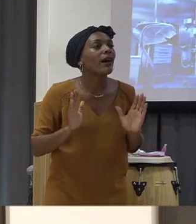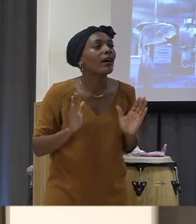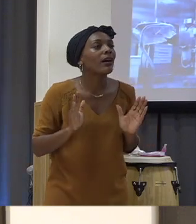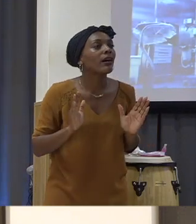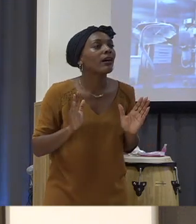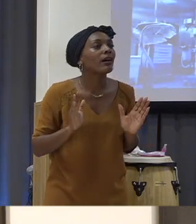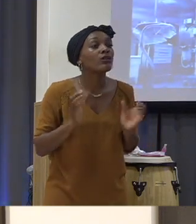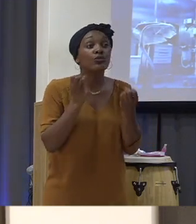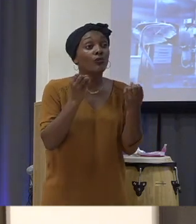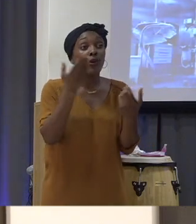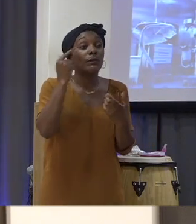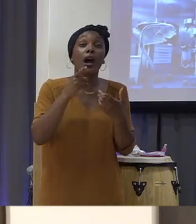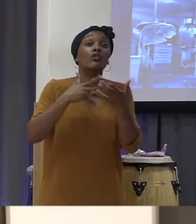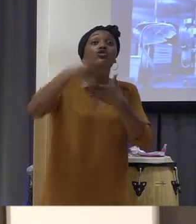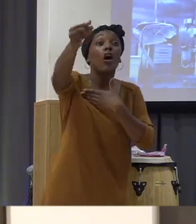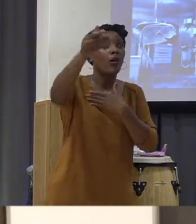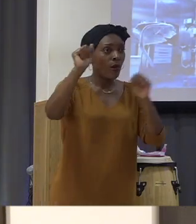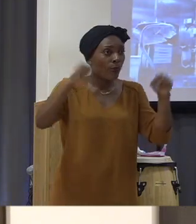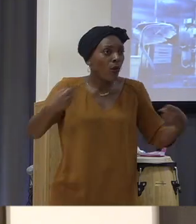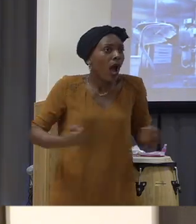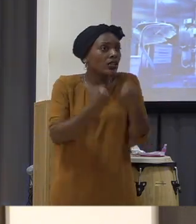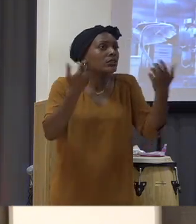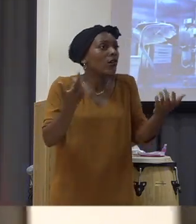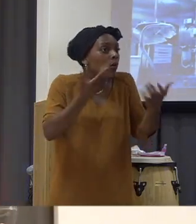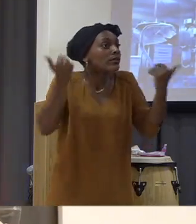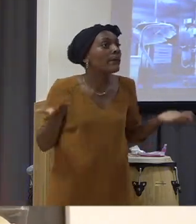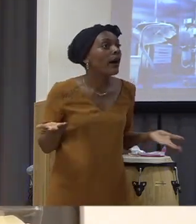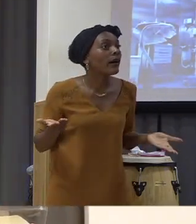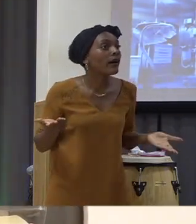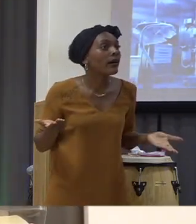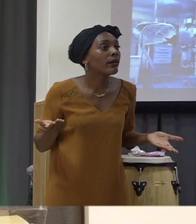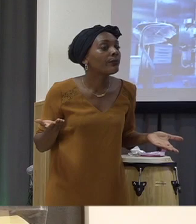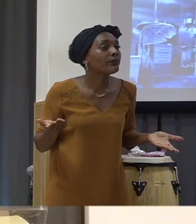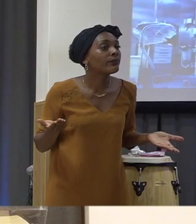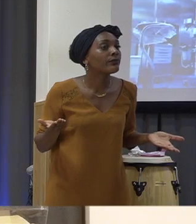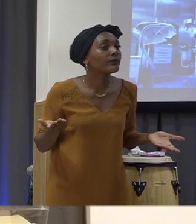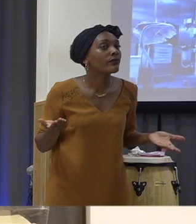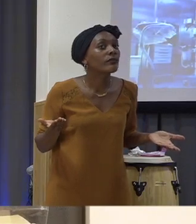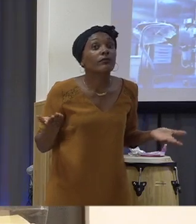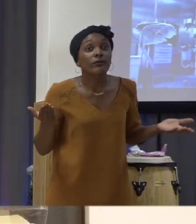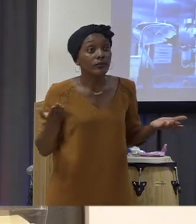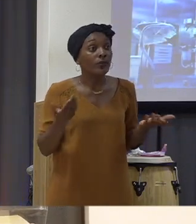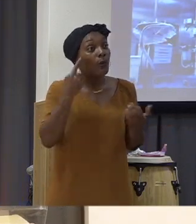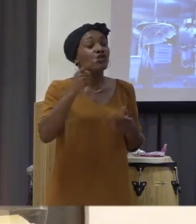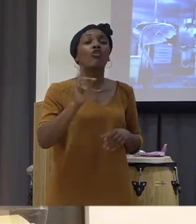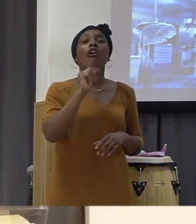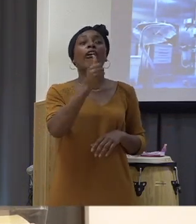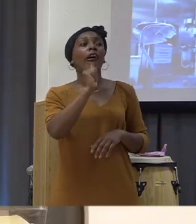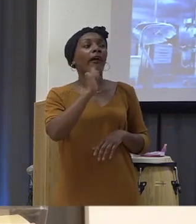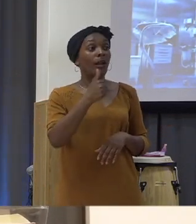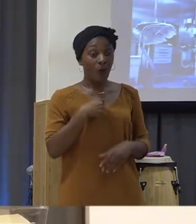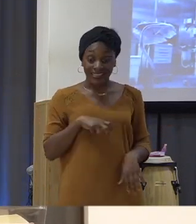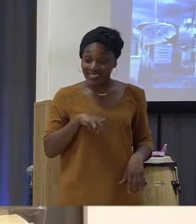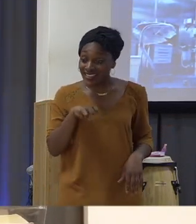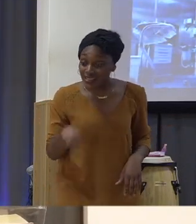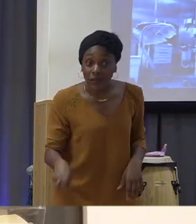sortez d'ici, il peut vous arriver quelque chose. Mais en même temps, on se dit, il ne peut pas nous arriver grand-chose. Moi, si, ça m'est arrivé en descendant de